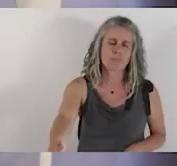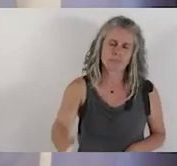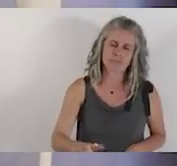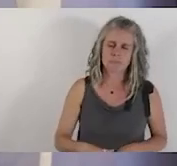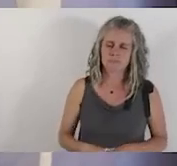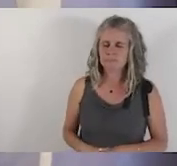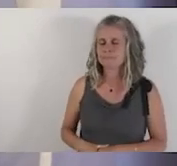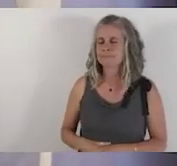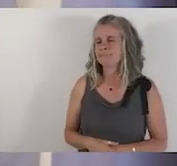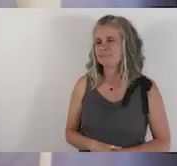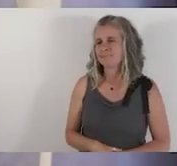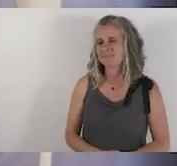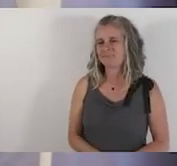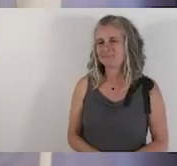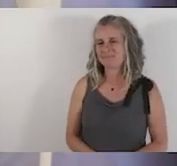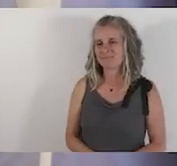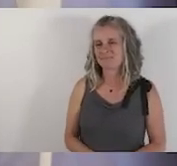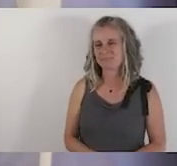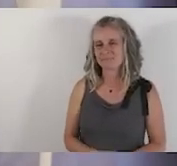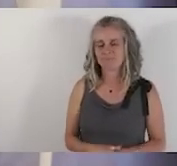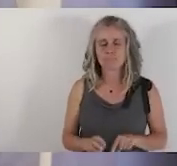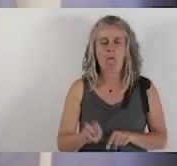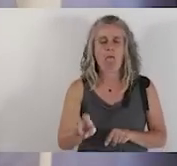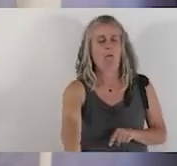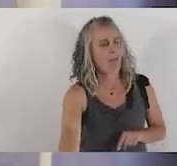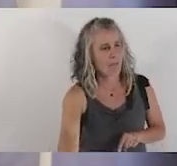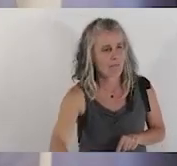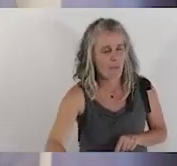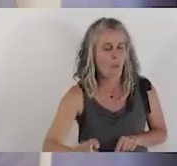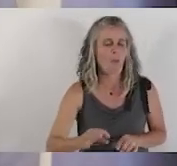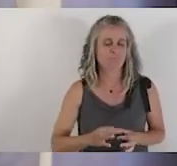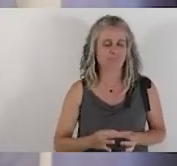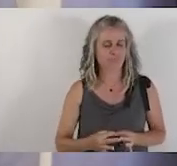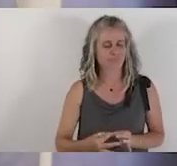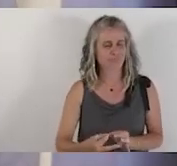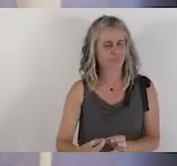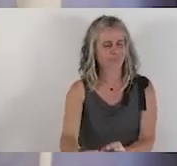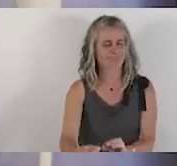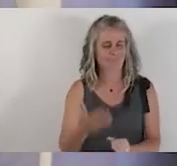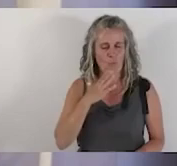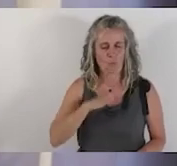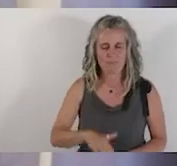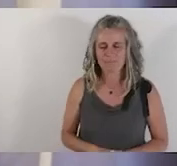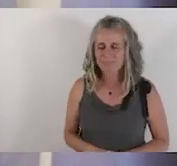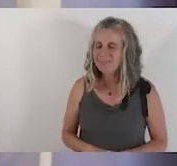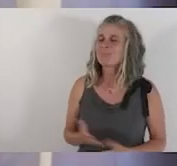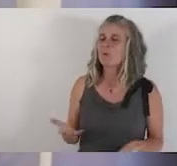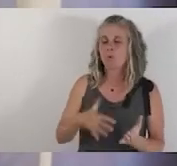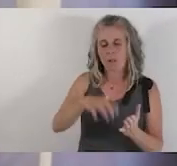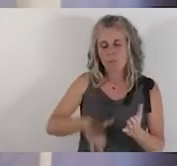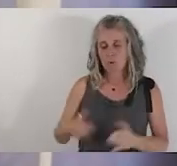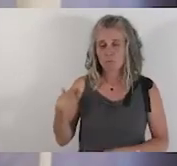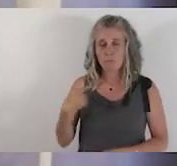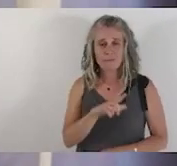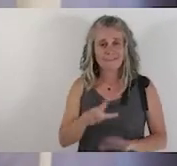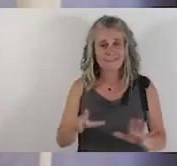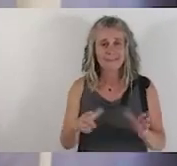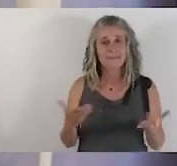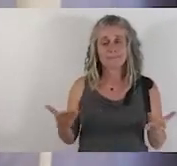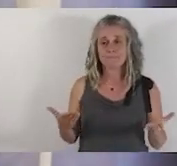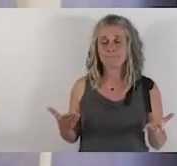ok. On va pas perdre le fil. Le 27, donc c'est tout